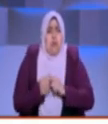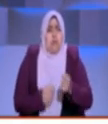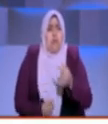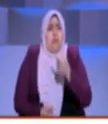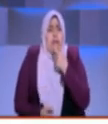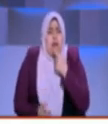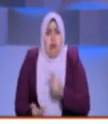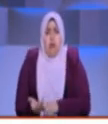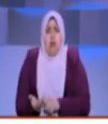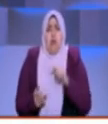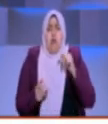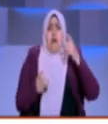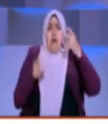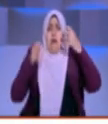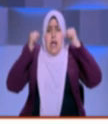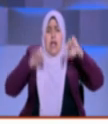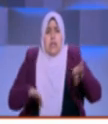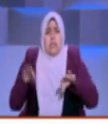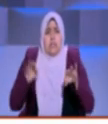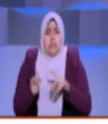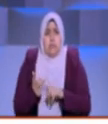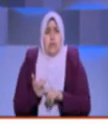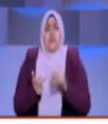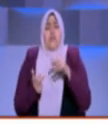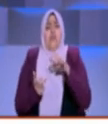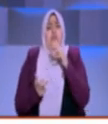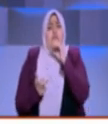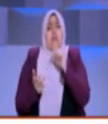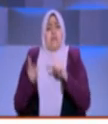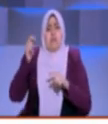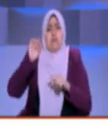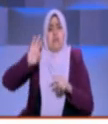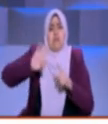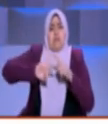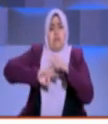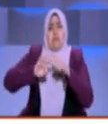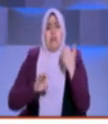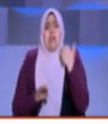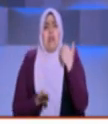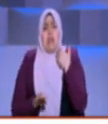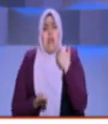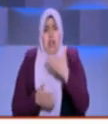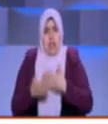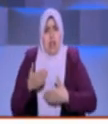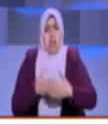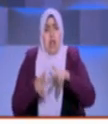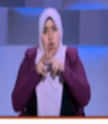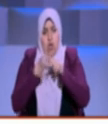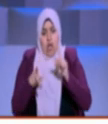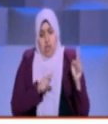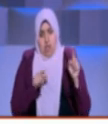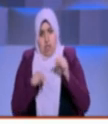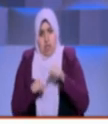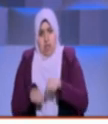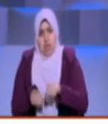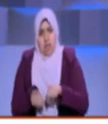الإسباني، أو تكون فرنسا على مثل هذا الطريق، لأن الأعداد التي أعلنت حتى اليوم بالرغم من